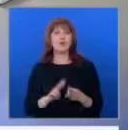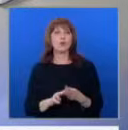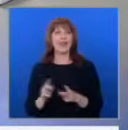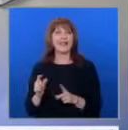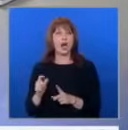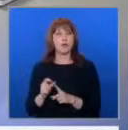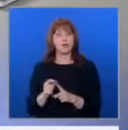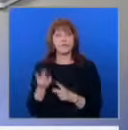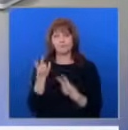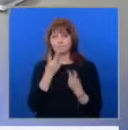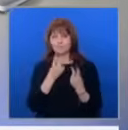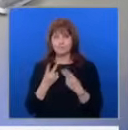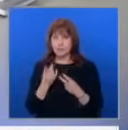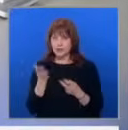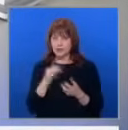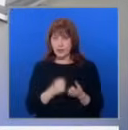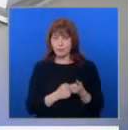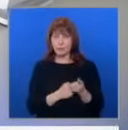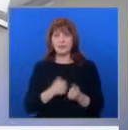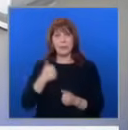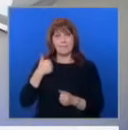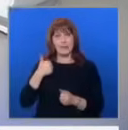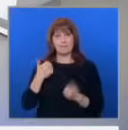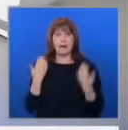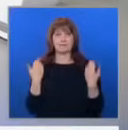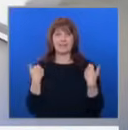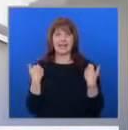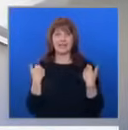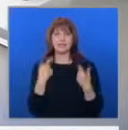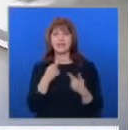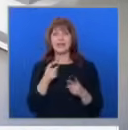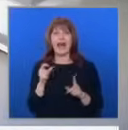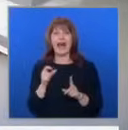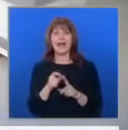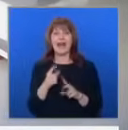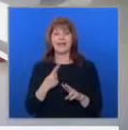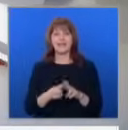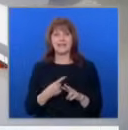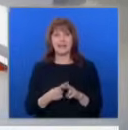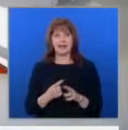от която ще научим ще подкрепят ли БСП кандидатурата на Рая Назарян. Здравей!